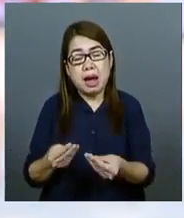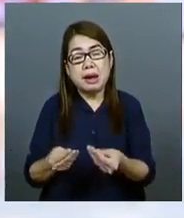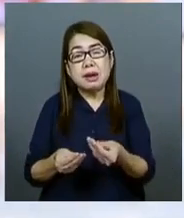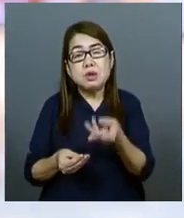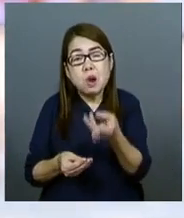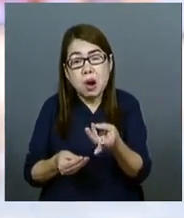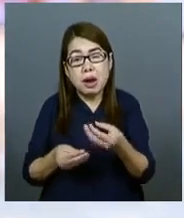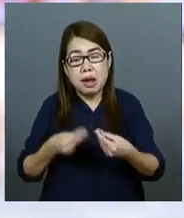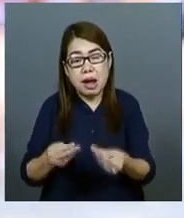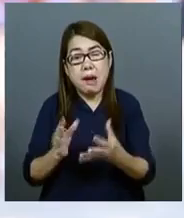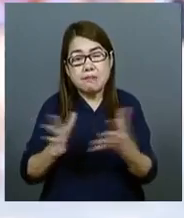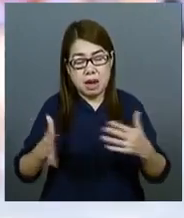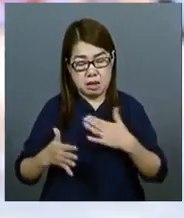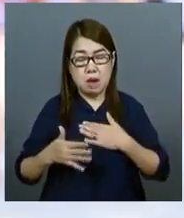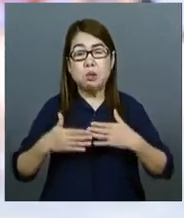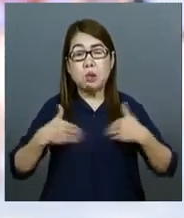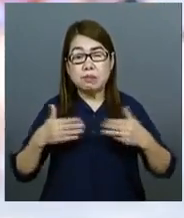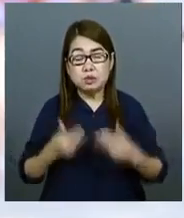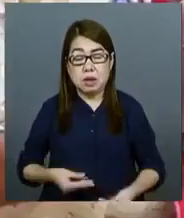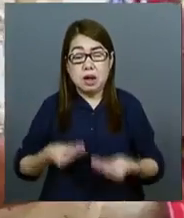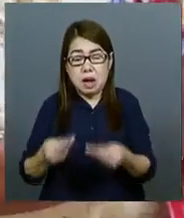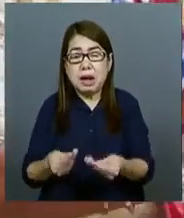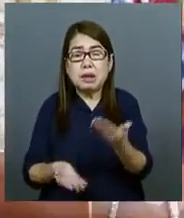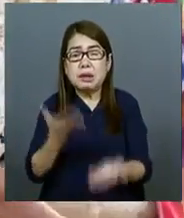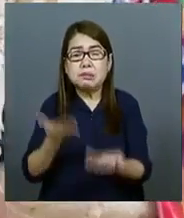มีความสุขของแม่แต่เราให้ตามที่เราให้ได